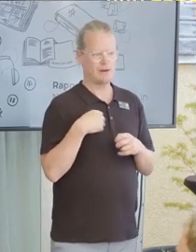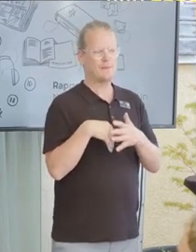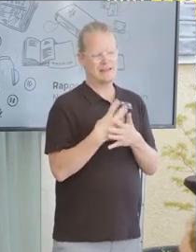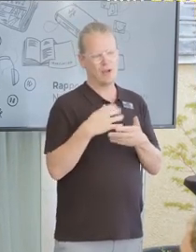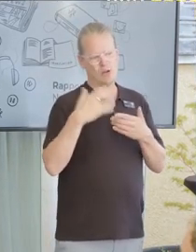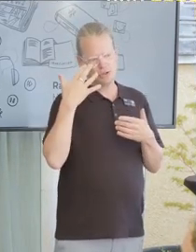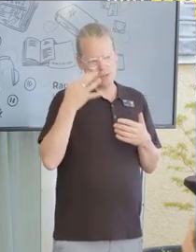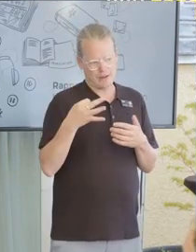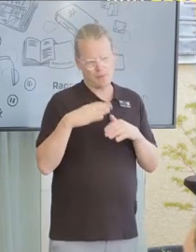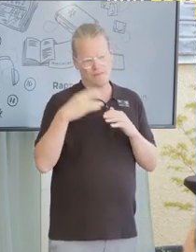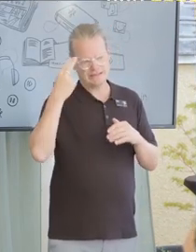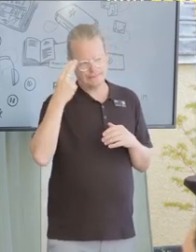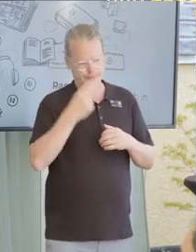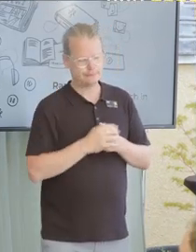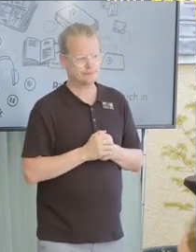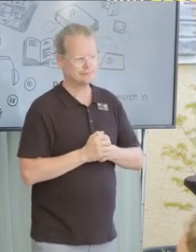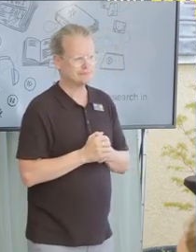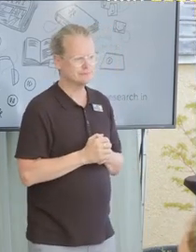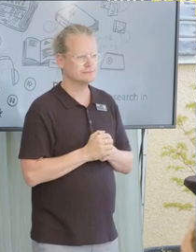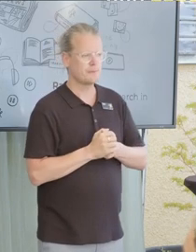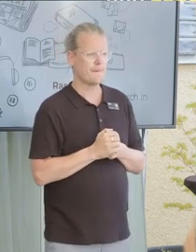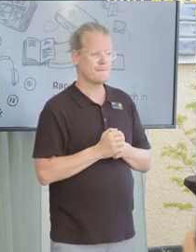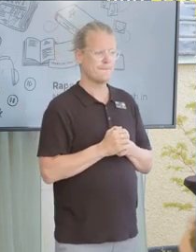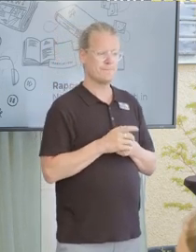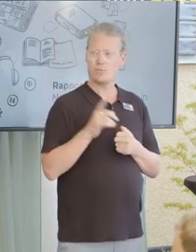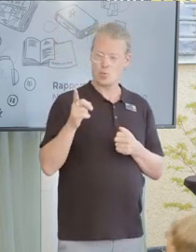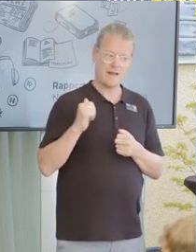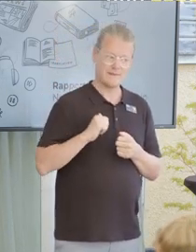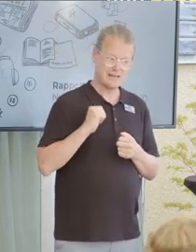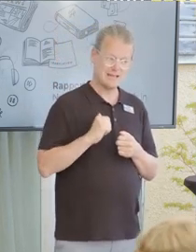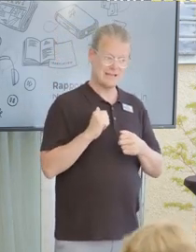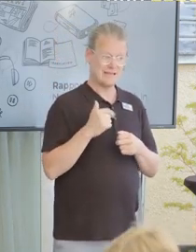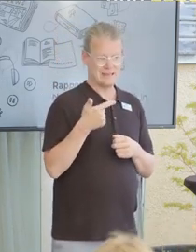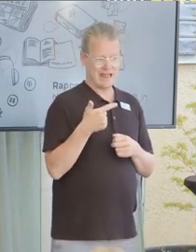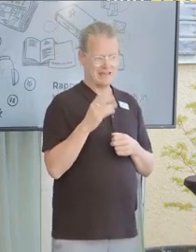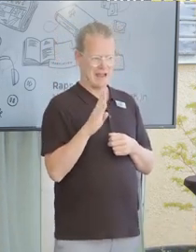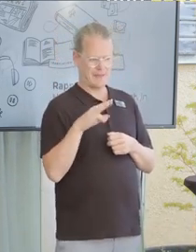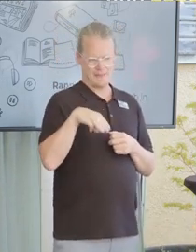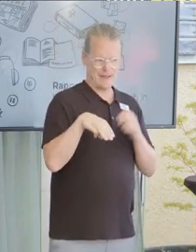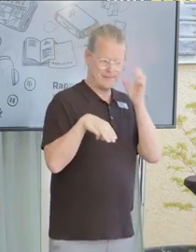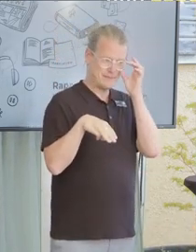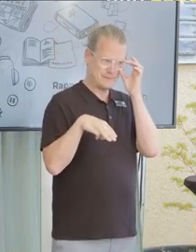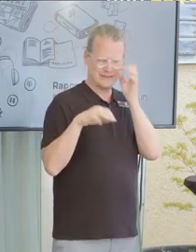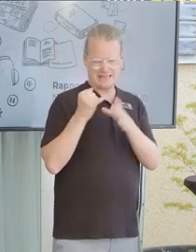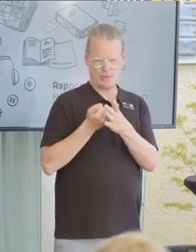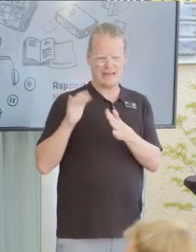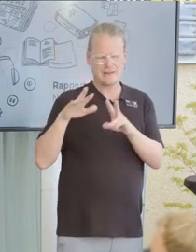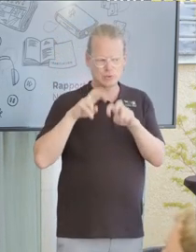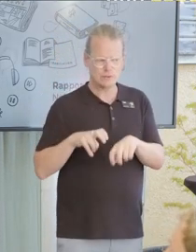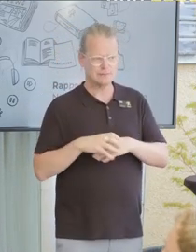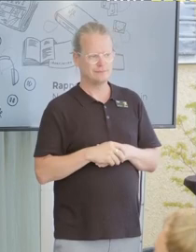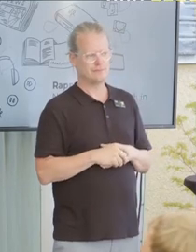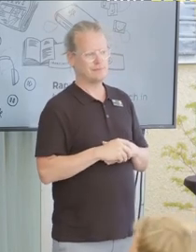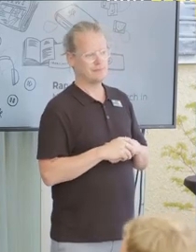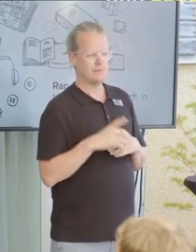av text- och datautvinning, TDM, i din forskning. Och du är här för att liksom berätta lite för oss hur det här